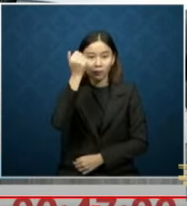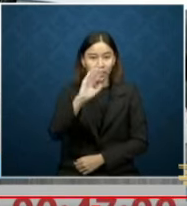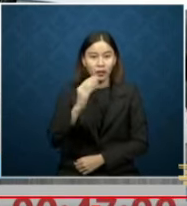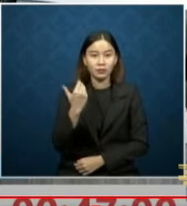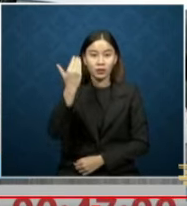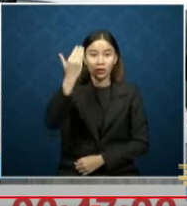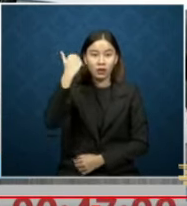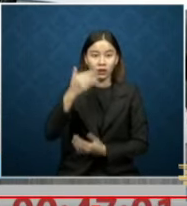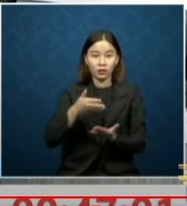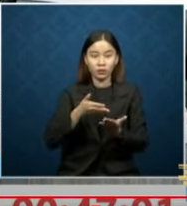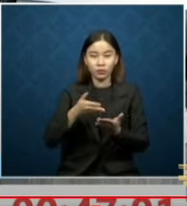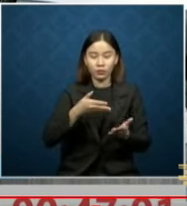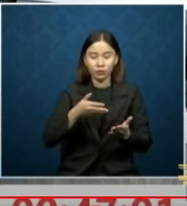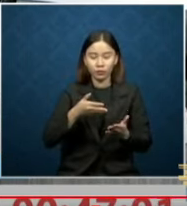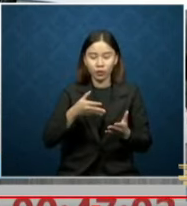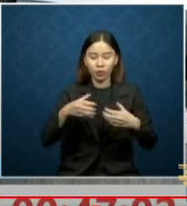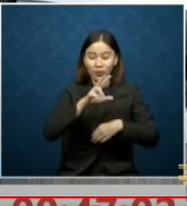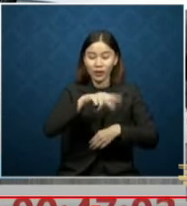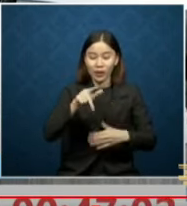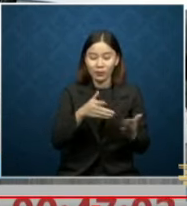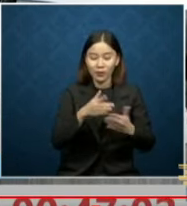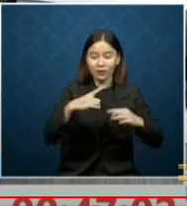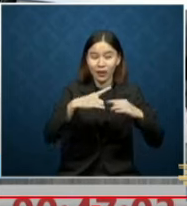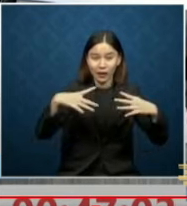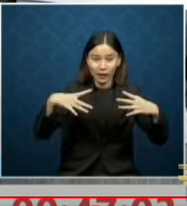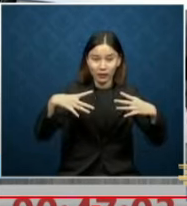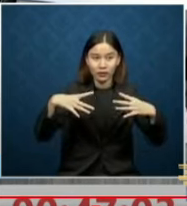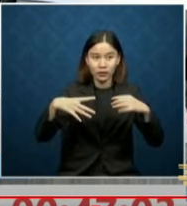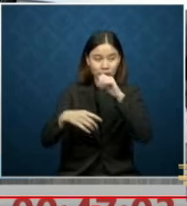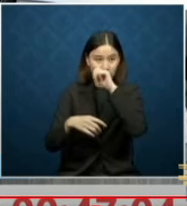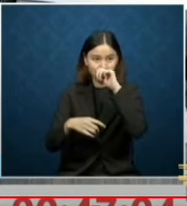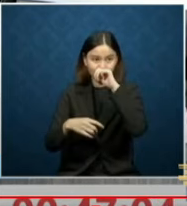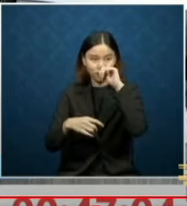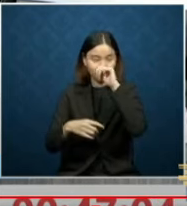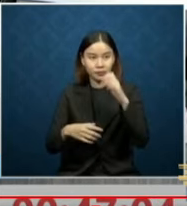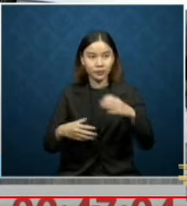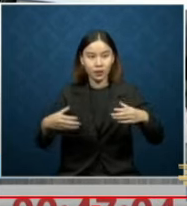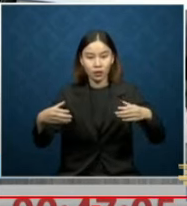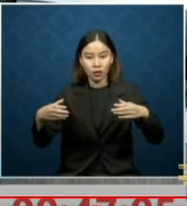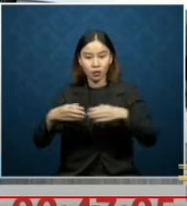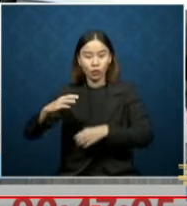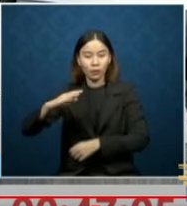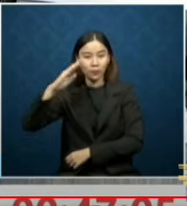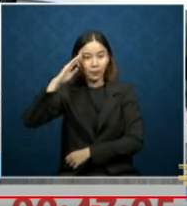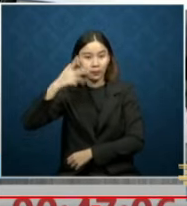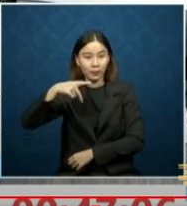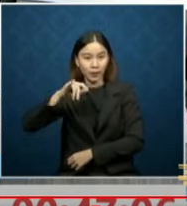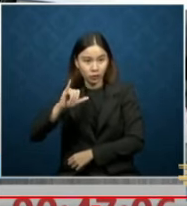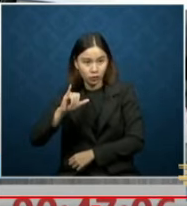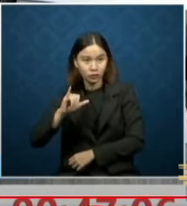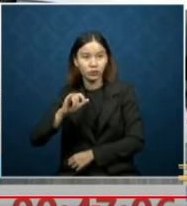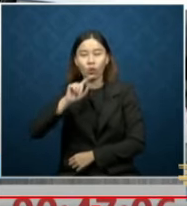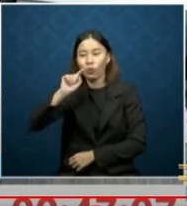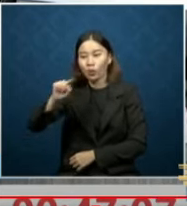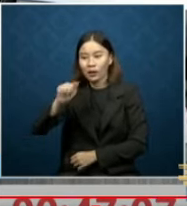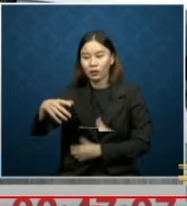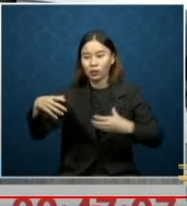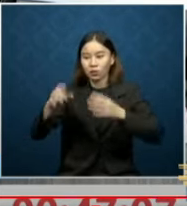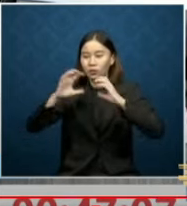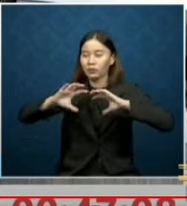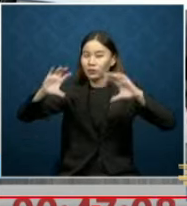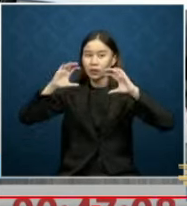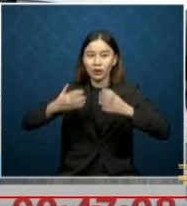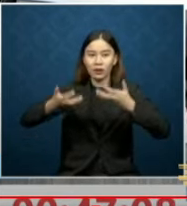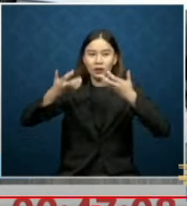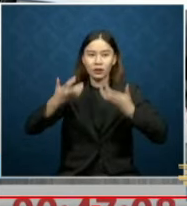เป็นฝ่ายค้านตัดพรรคลุงตู่โจมตีรัฐบาลอย่างรุนแรงชนิดเอาเป็นเอ